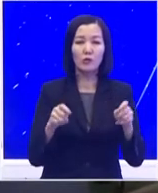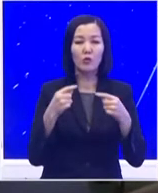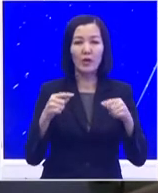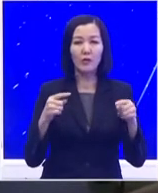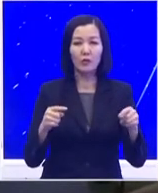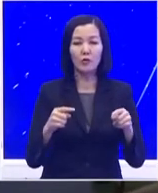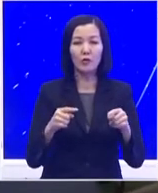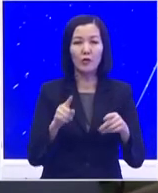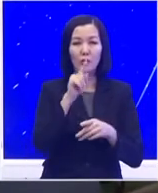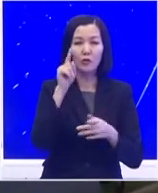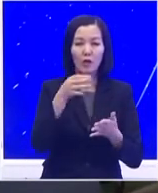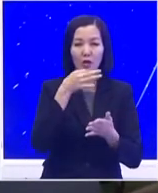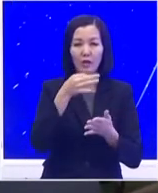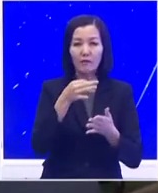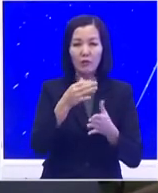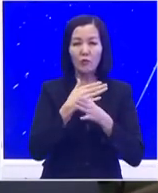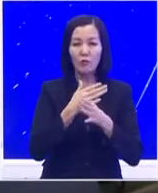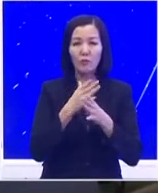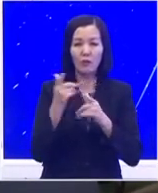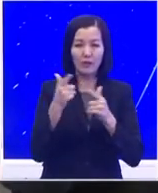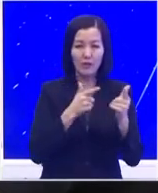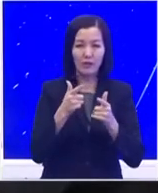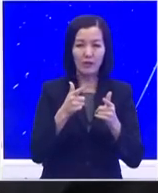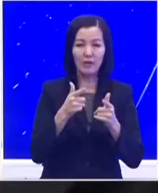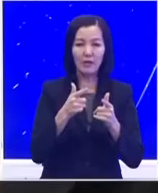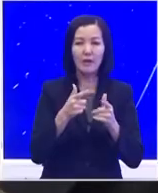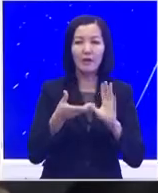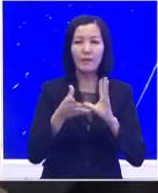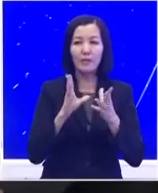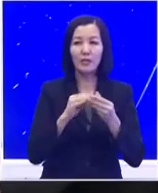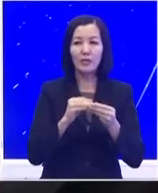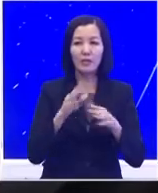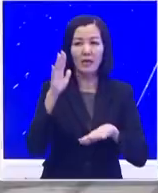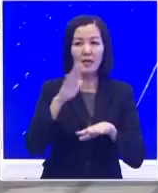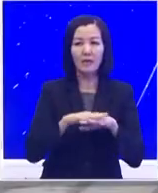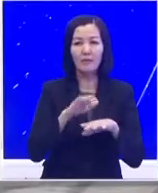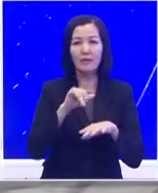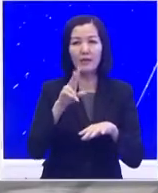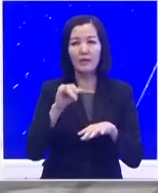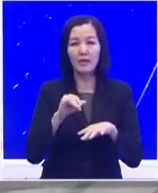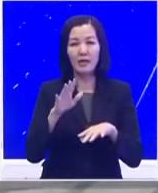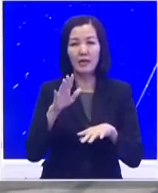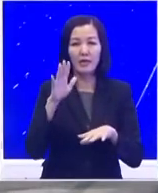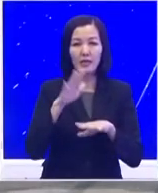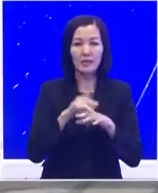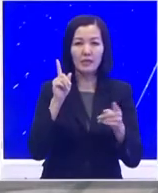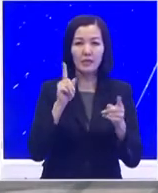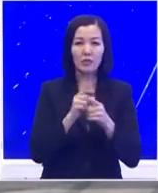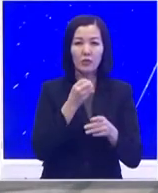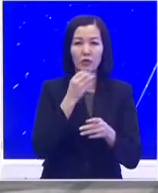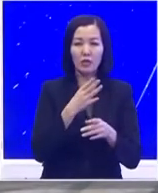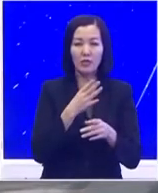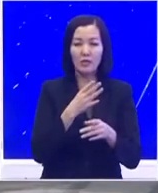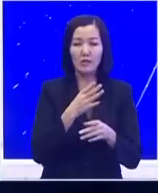әрбірінің шешіміне ықпал етуге даярлық танытты. Тоғы тері әкім іледен, ілеліктер әкіммен кездесуден жақсы